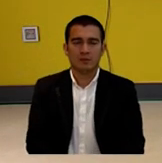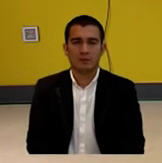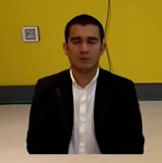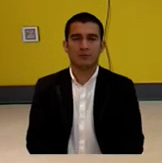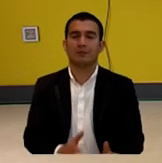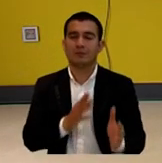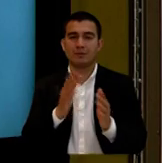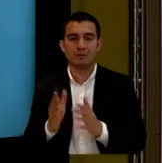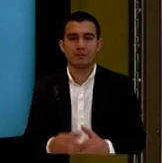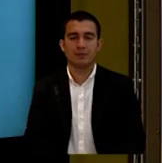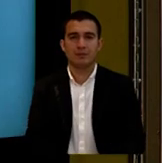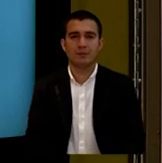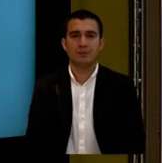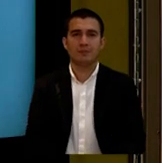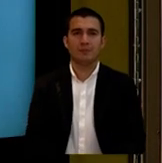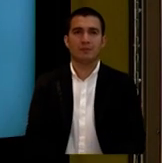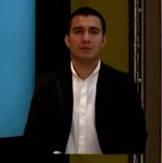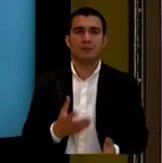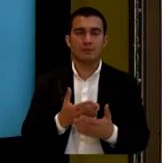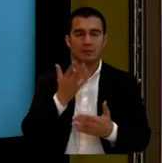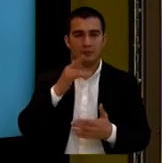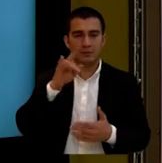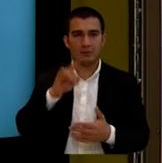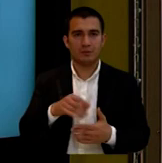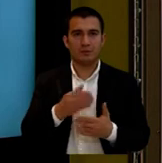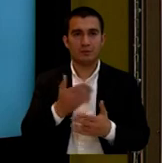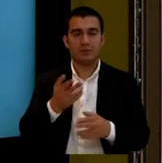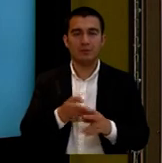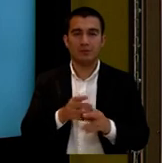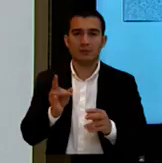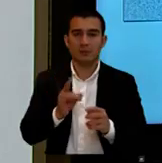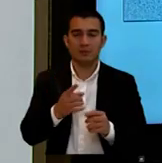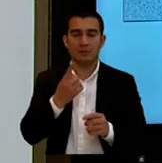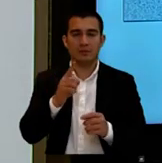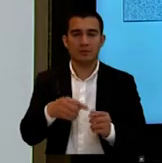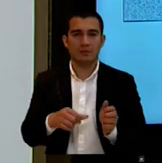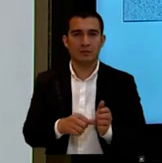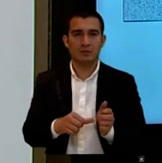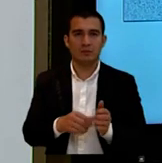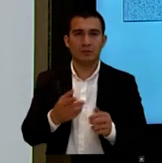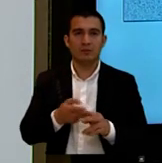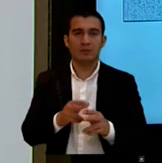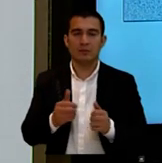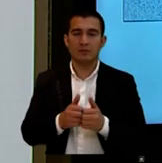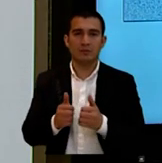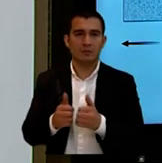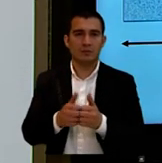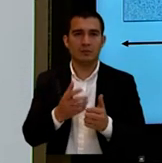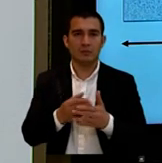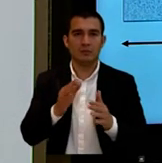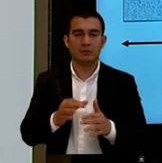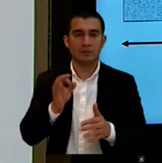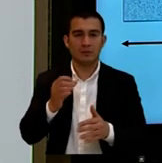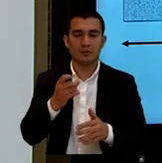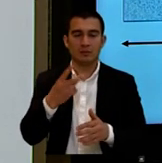Keyingi masalamiz derazaning kengligi 1.6 metr. Derazalar qo'shni devorlarga 120 gradus